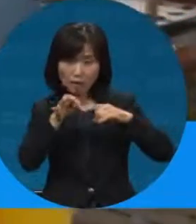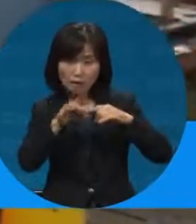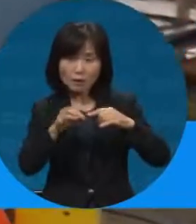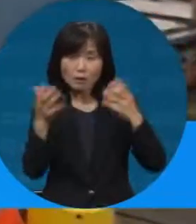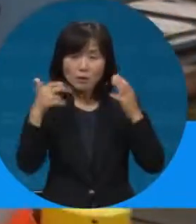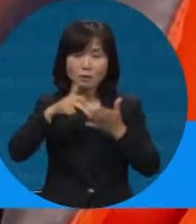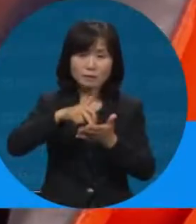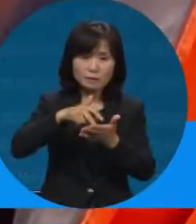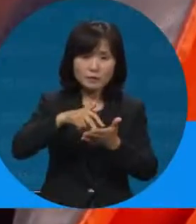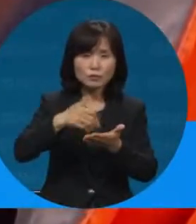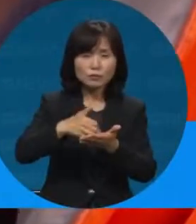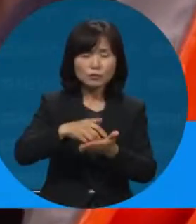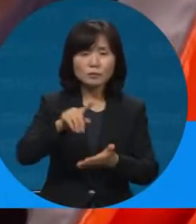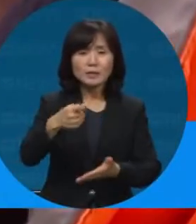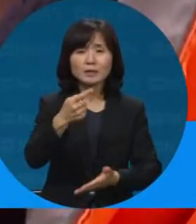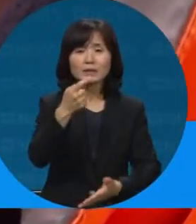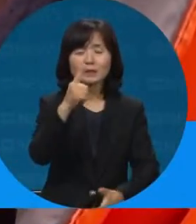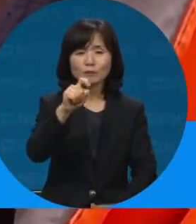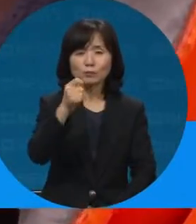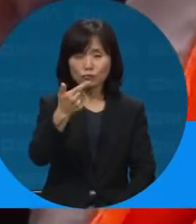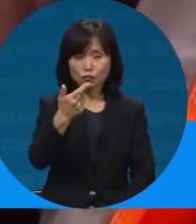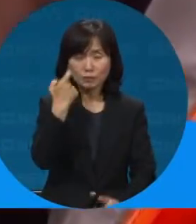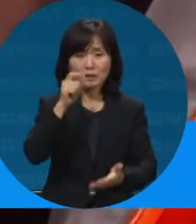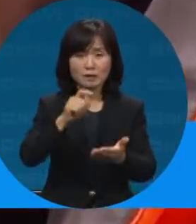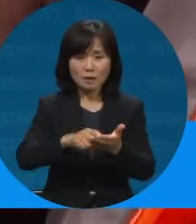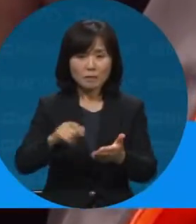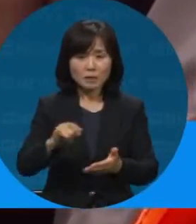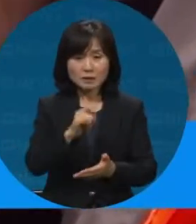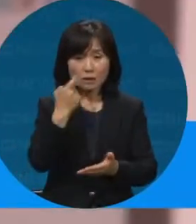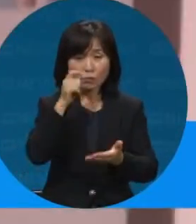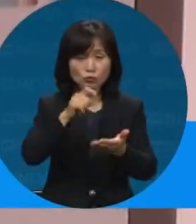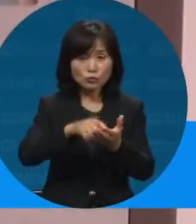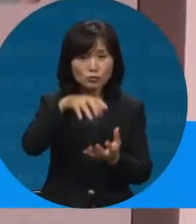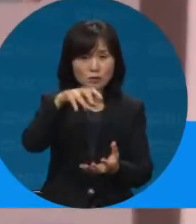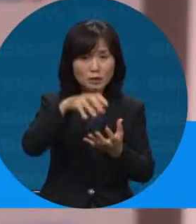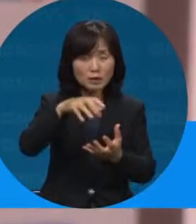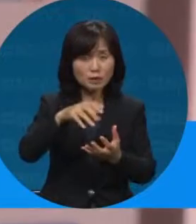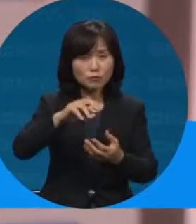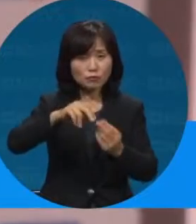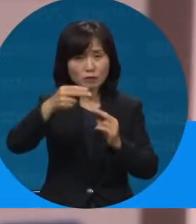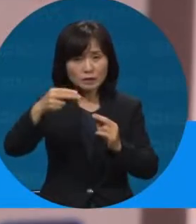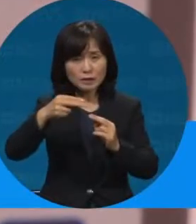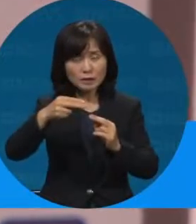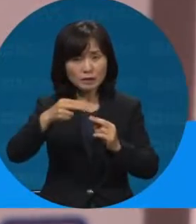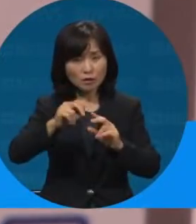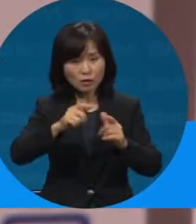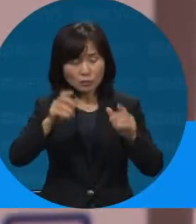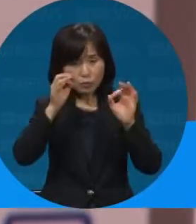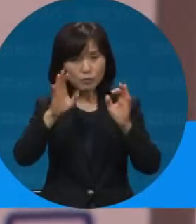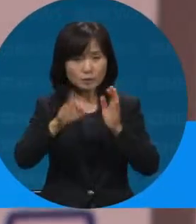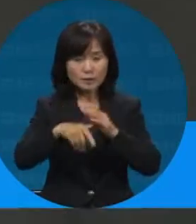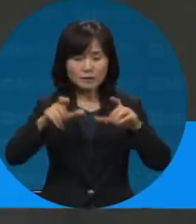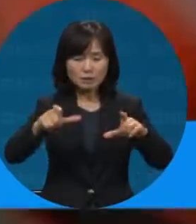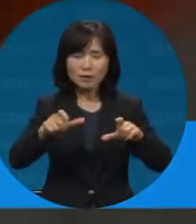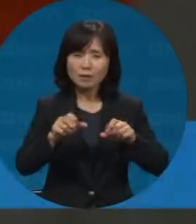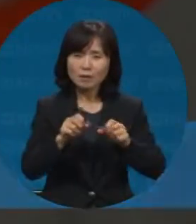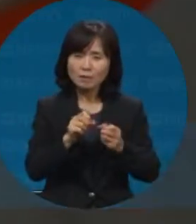바이러스를 116회 발견하고 바이러스 검출량과 유전적 다양성을 고려할 때 지역에서 이미 확산 중인